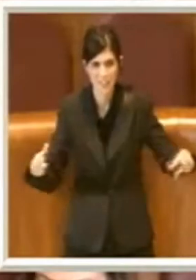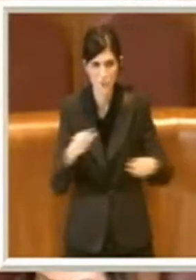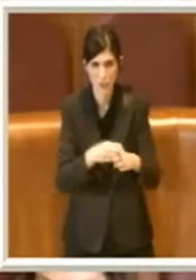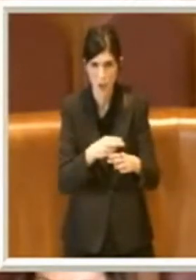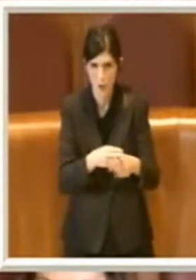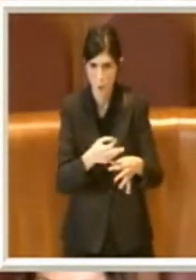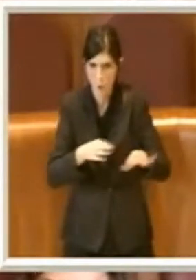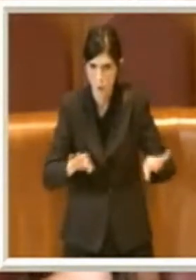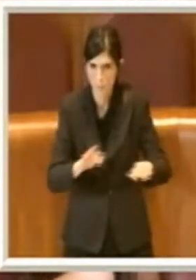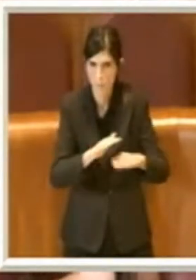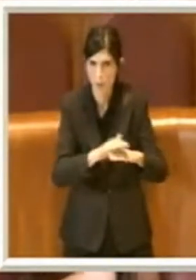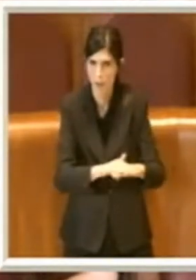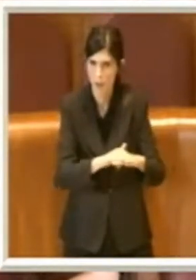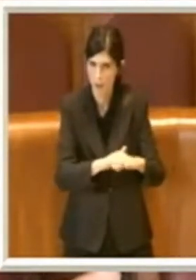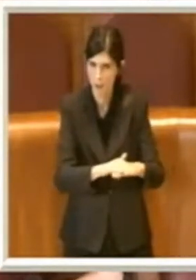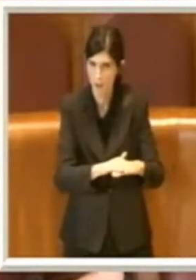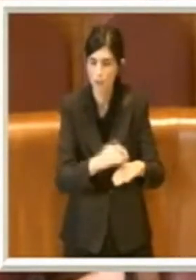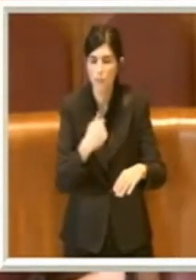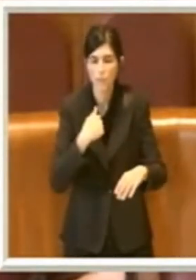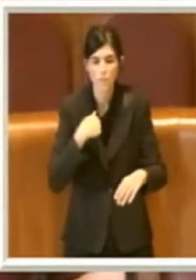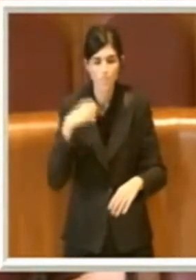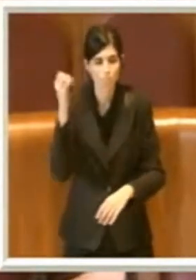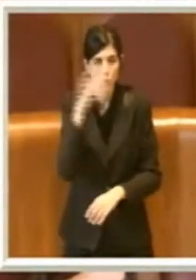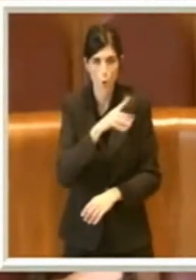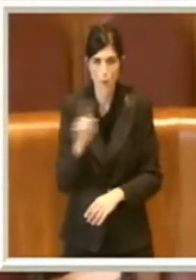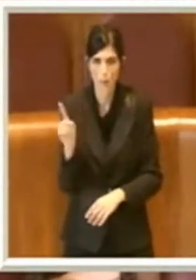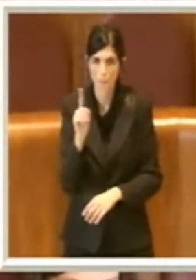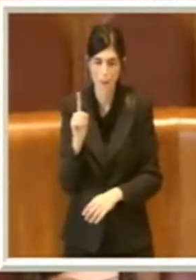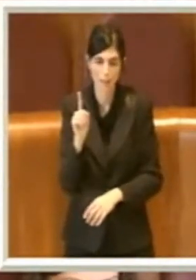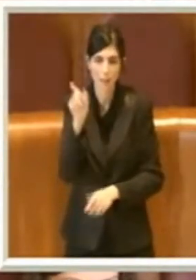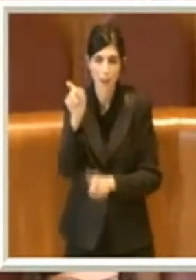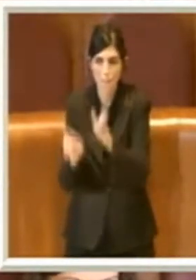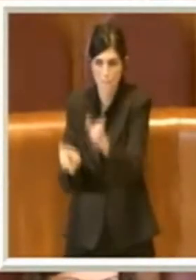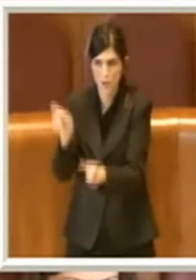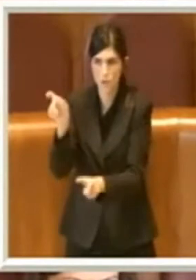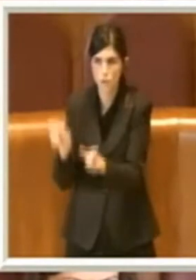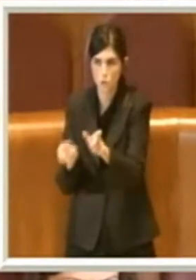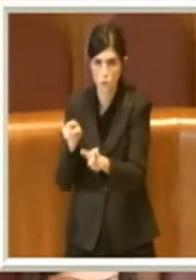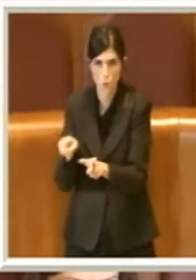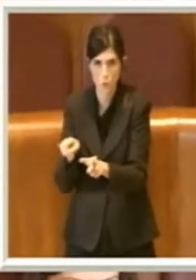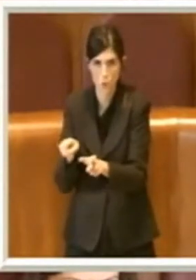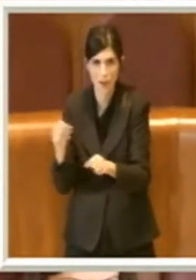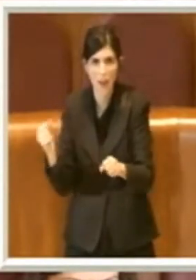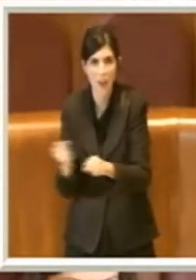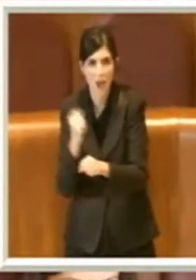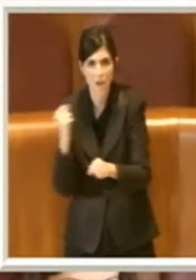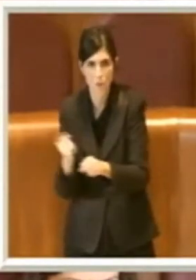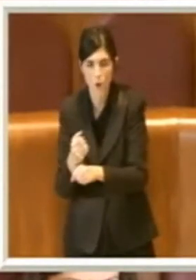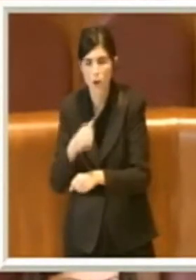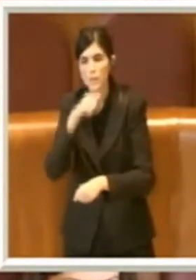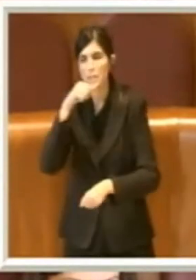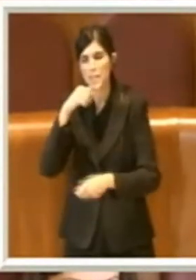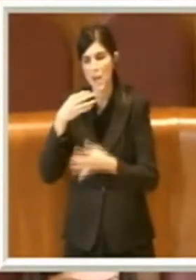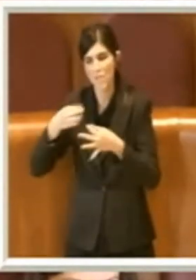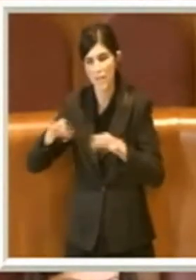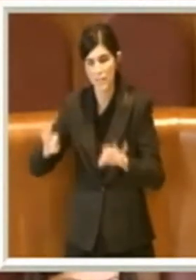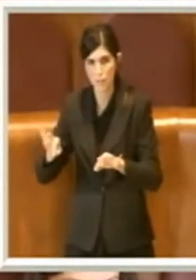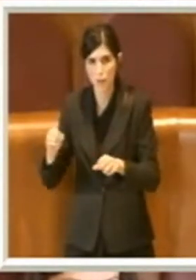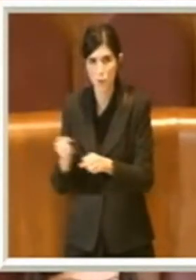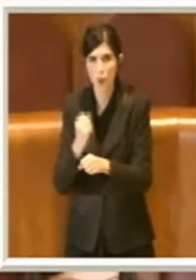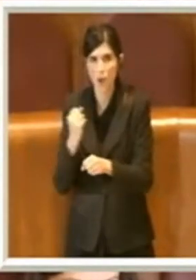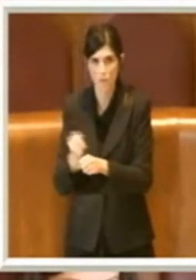dall'altro non dobbiamo dimenticare che ci sono persone che lavorano e bisogna rispettare